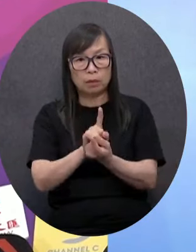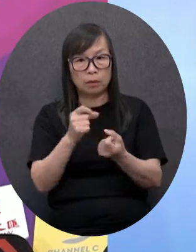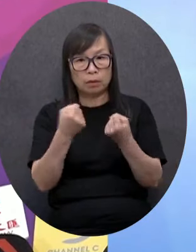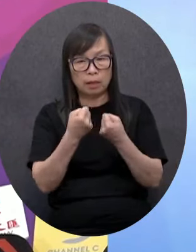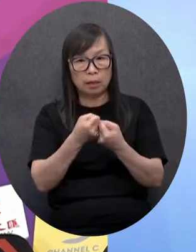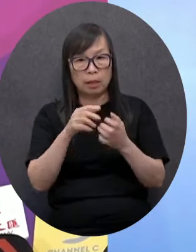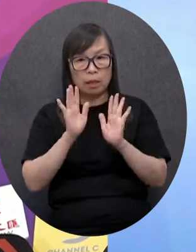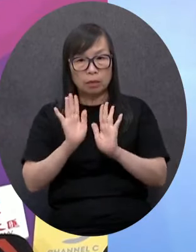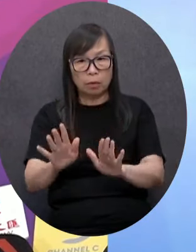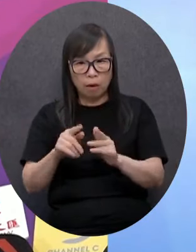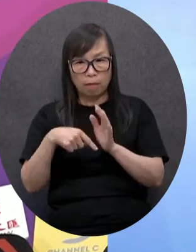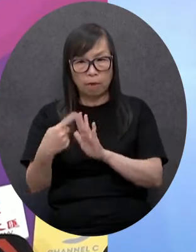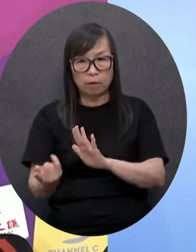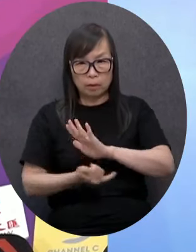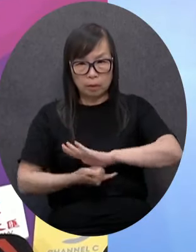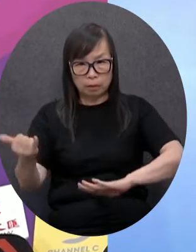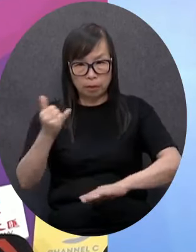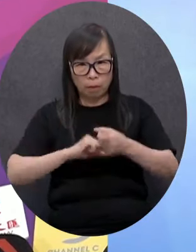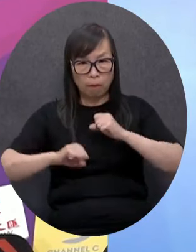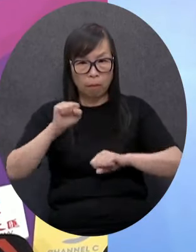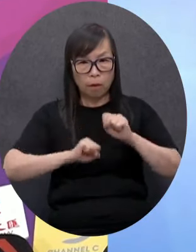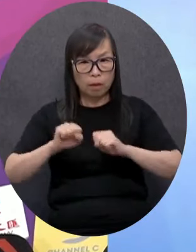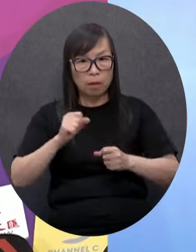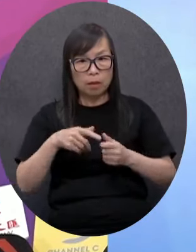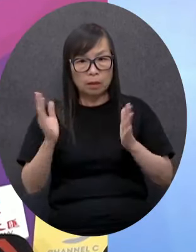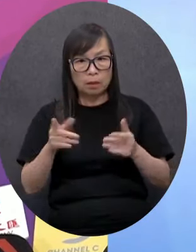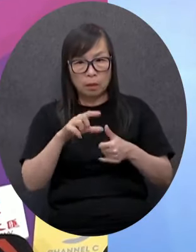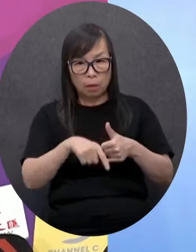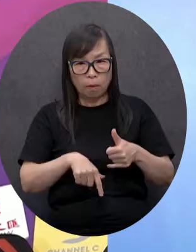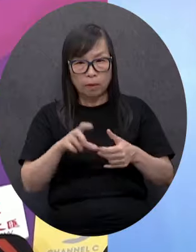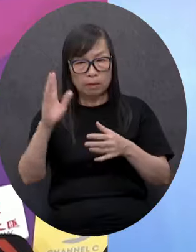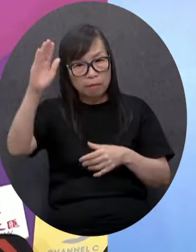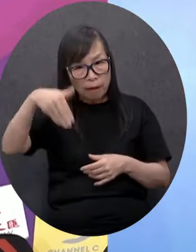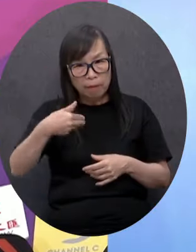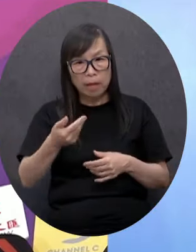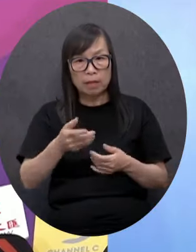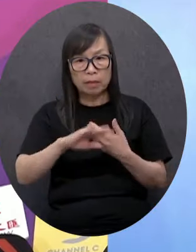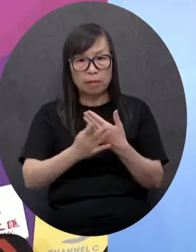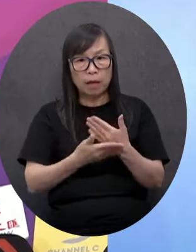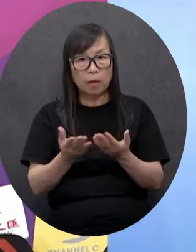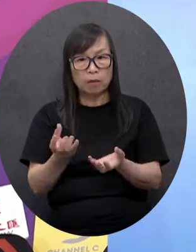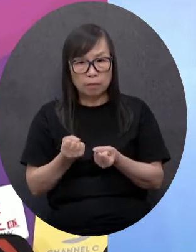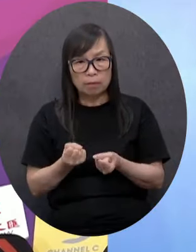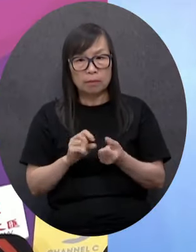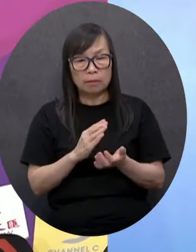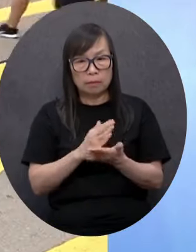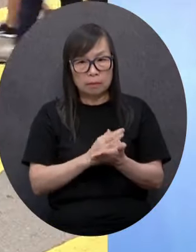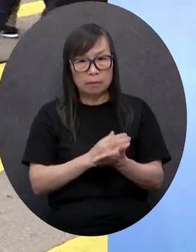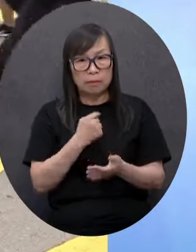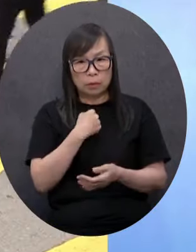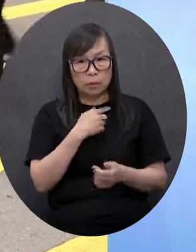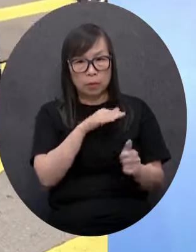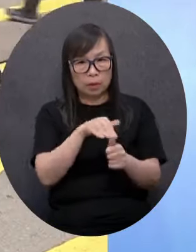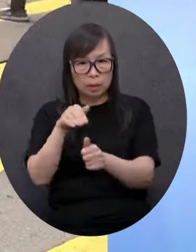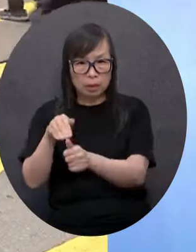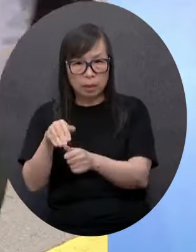击、阻吓和防止潜逃行为，促使有关人士回港接受法律和司法程序。他又提醒